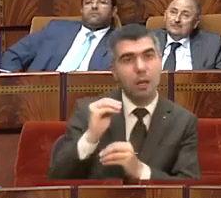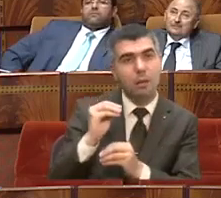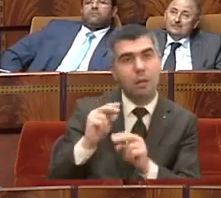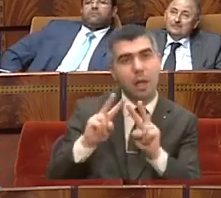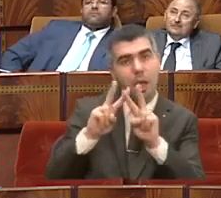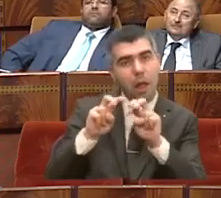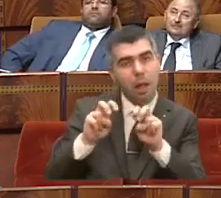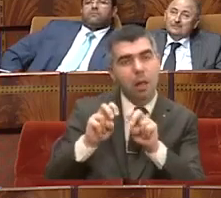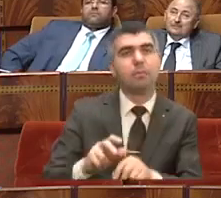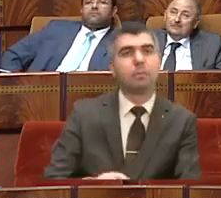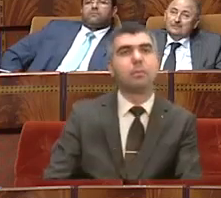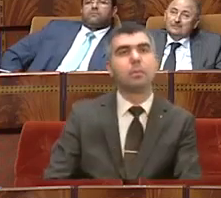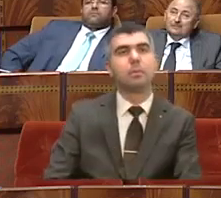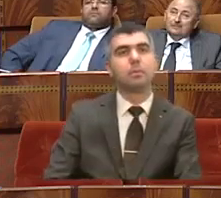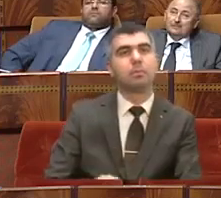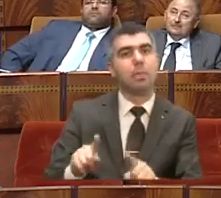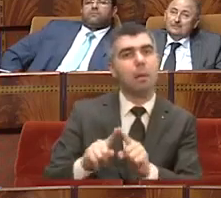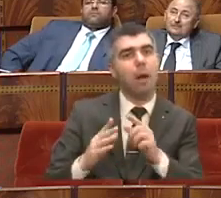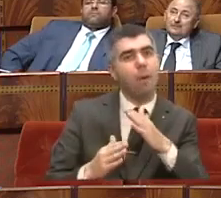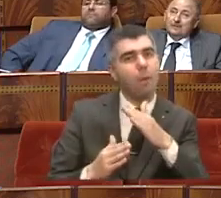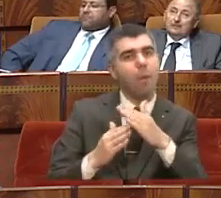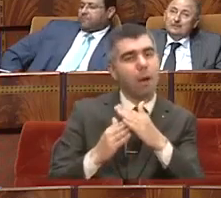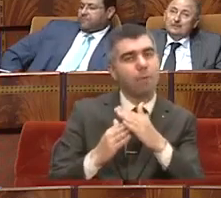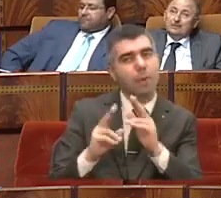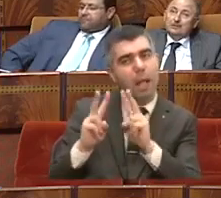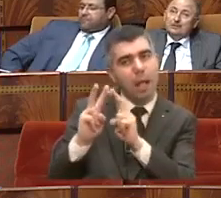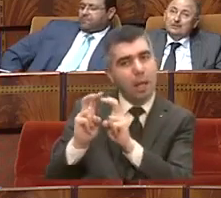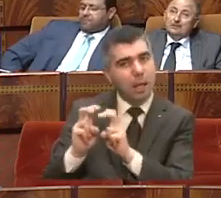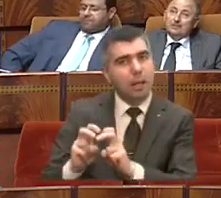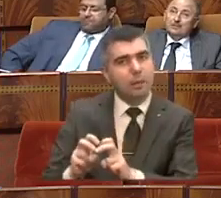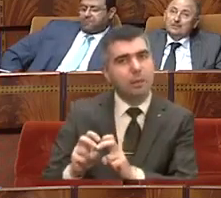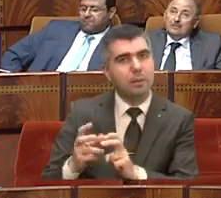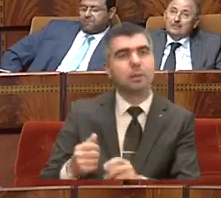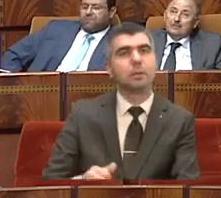الافتحاص، وهذا غادي يحد من